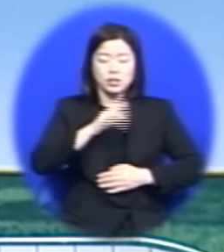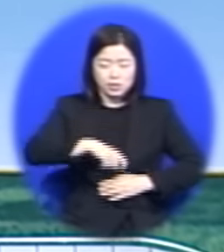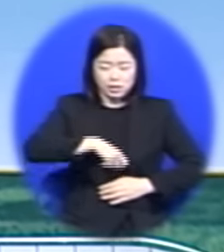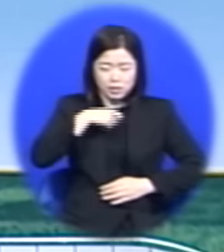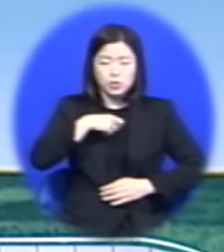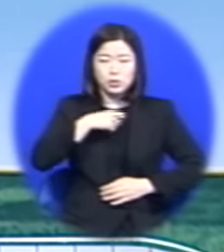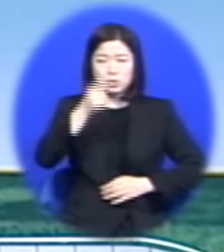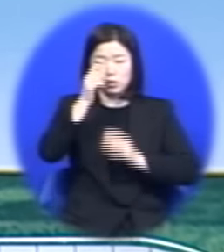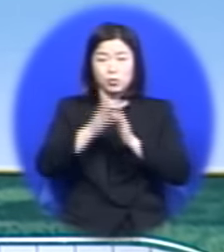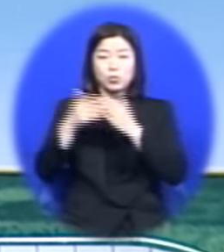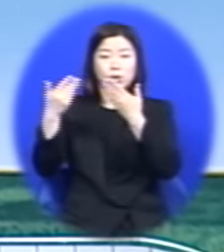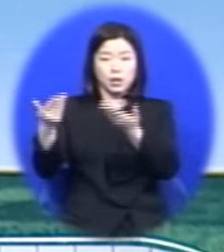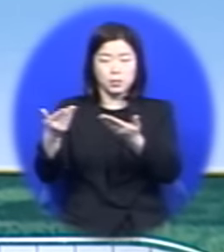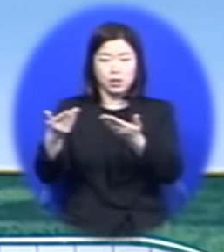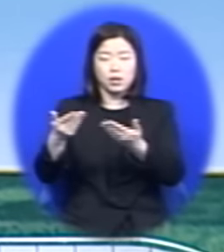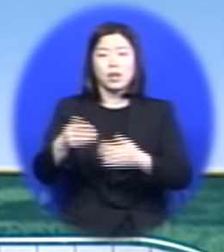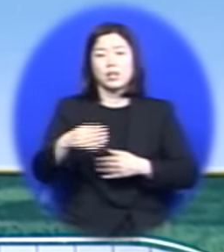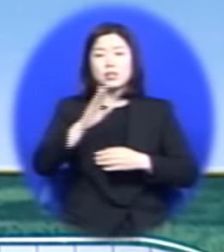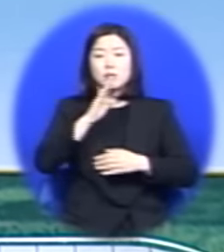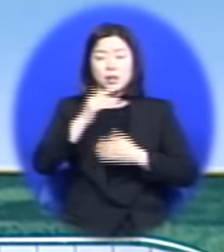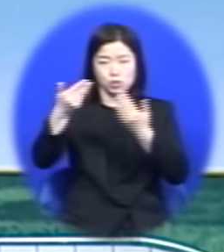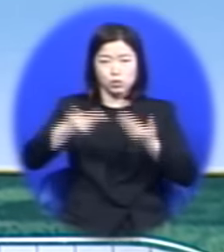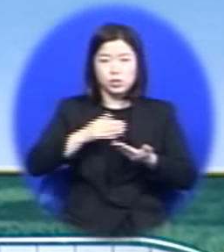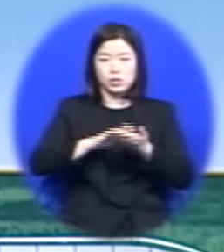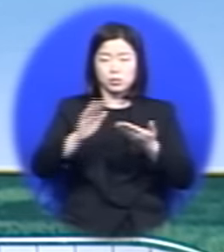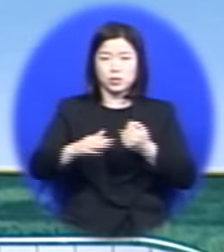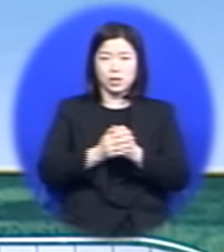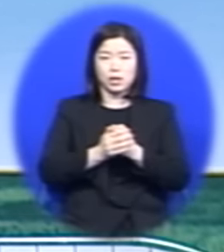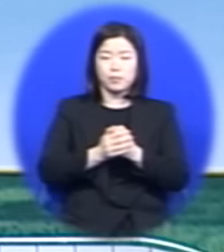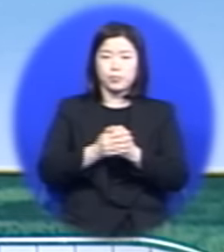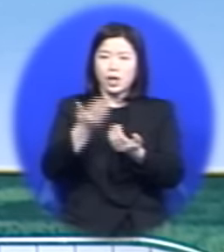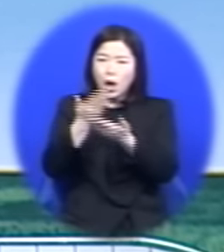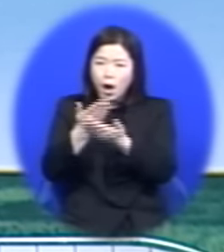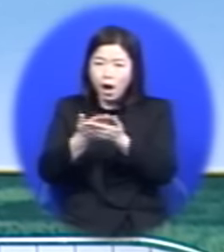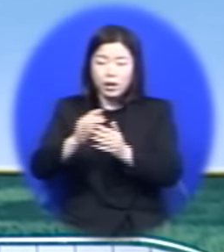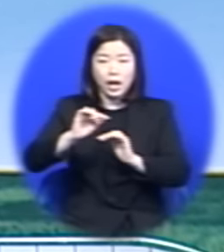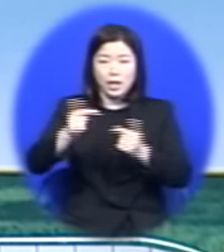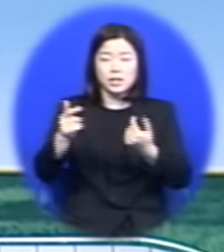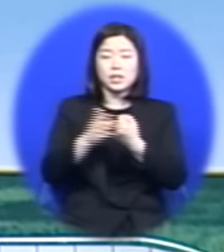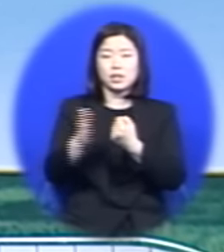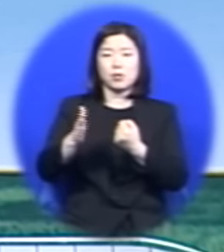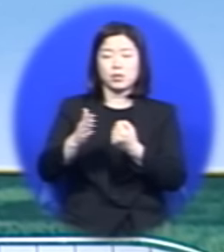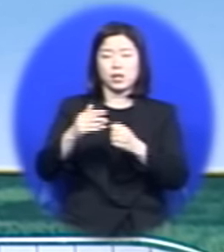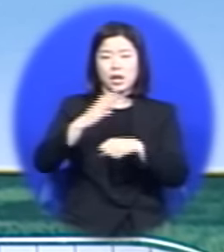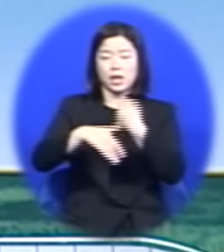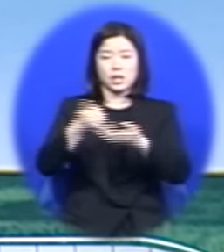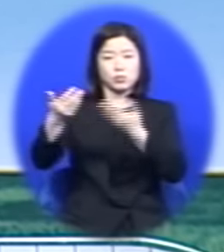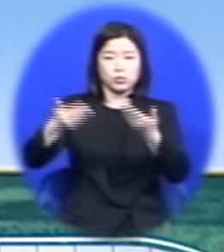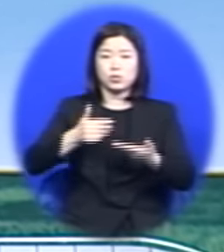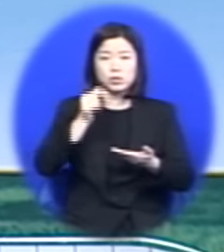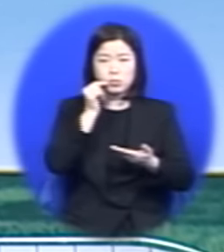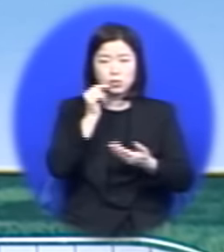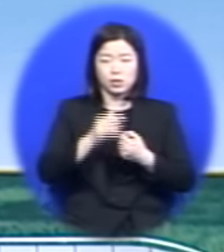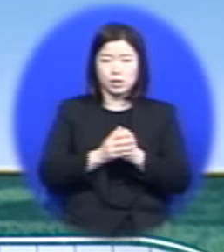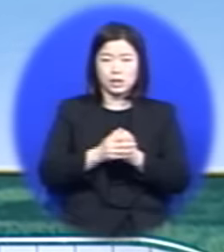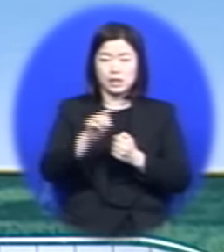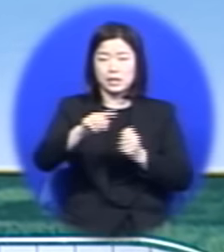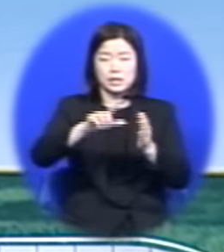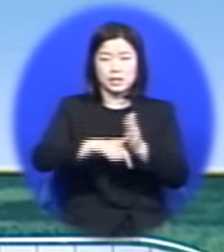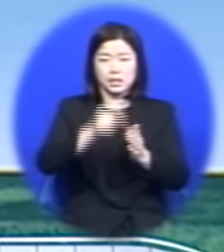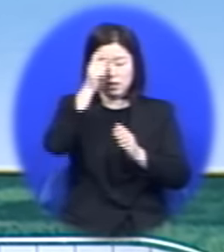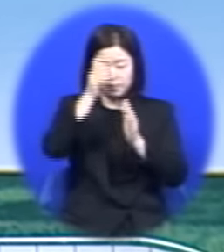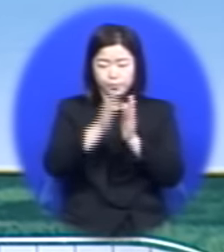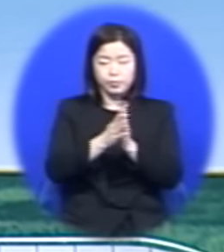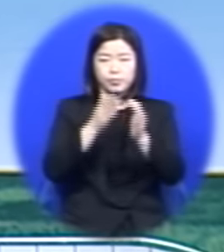구하라 그러면 주실 것이라. 구함이 아니니까 하나님이 주시지 못하는 거예요. 이 시간에